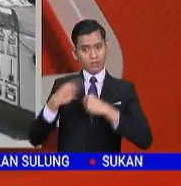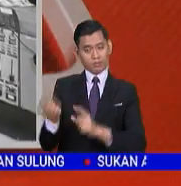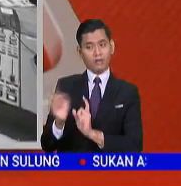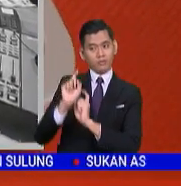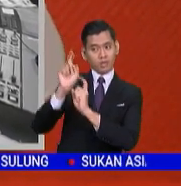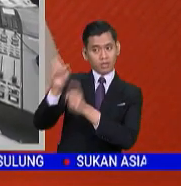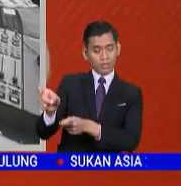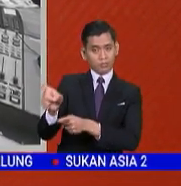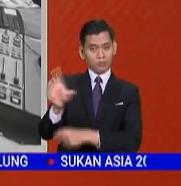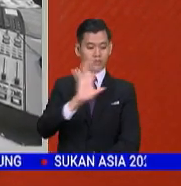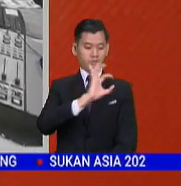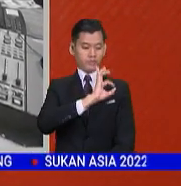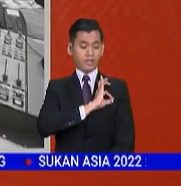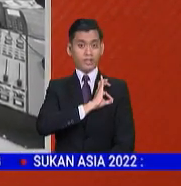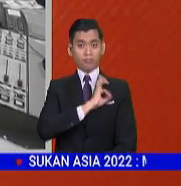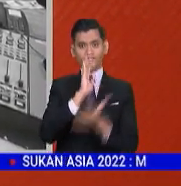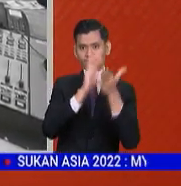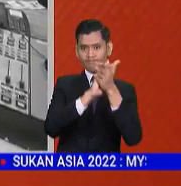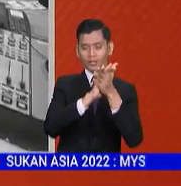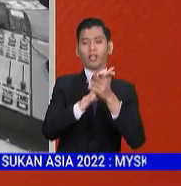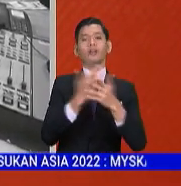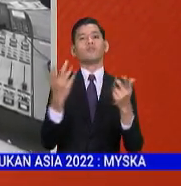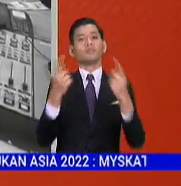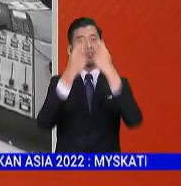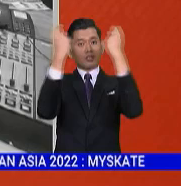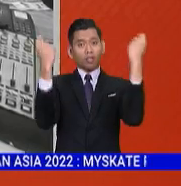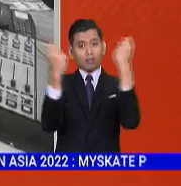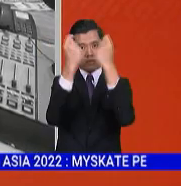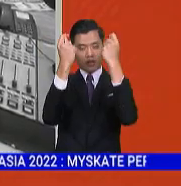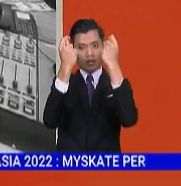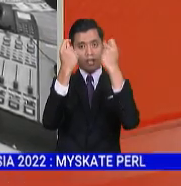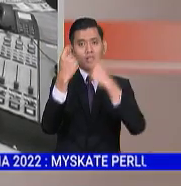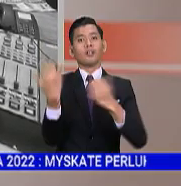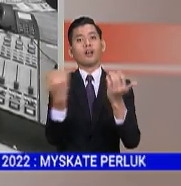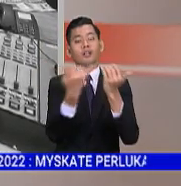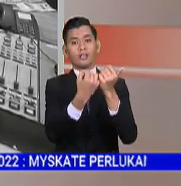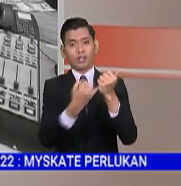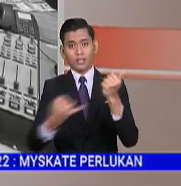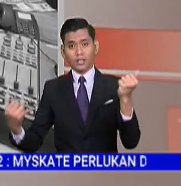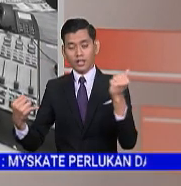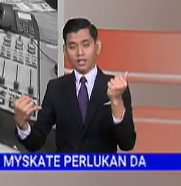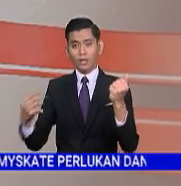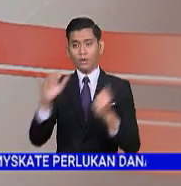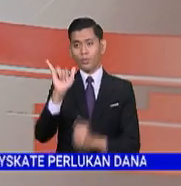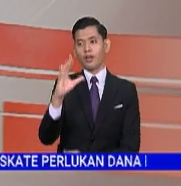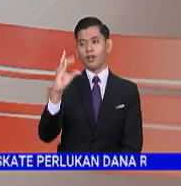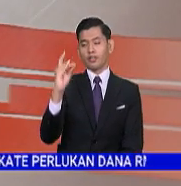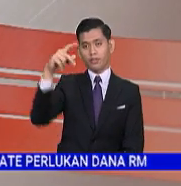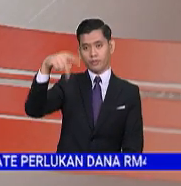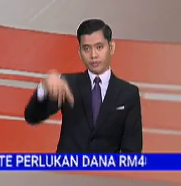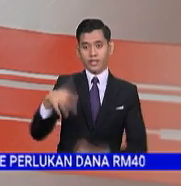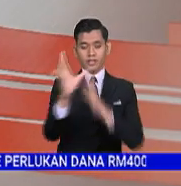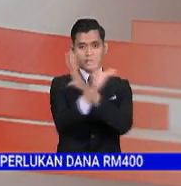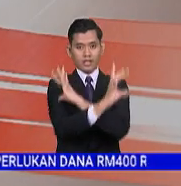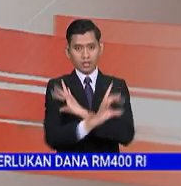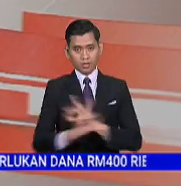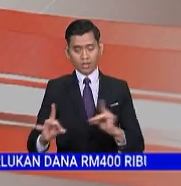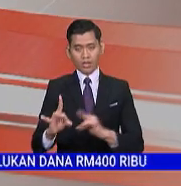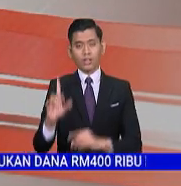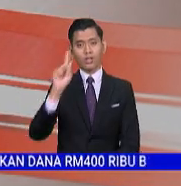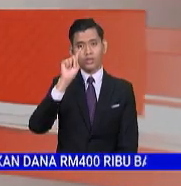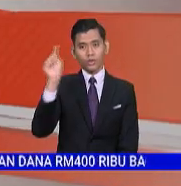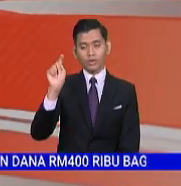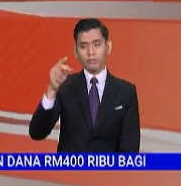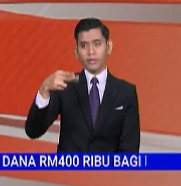pingat perkhidmatan terpuji bersempena sambutan perayaan hari lahir Yang di-Pertua Negeri Sarawak Tun Pehin Sri